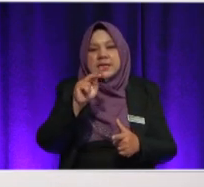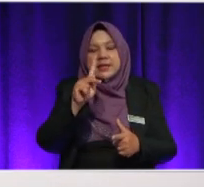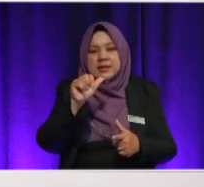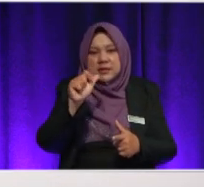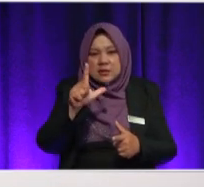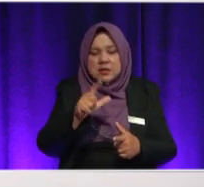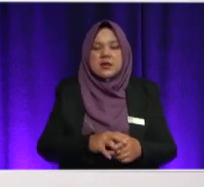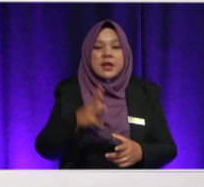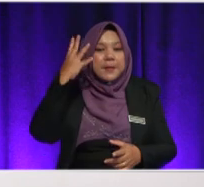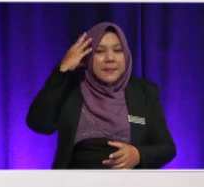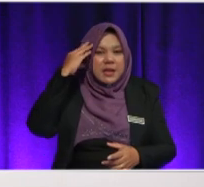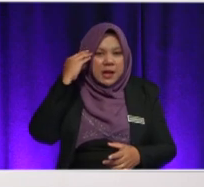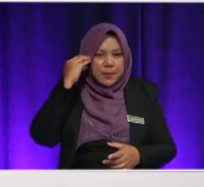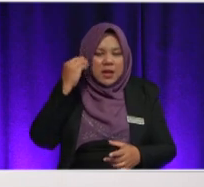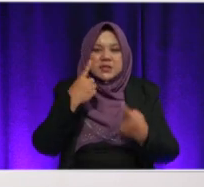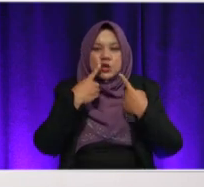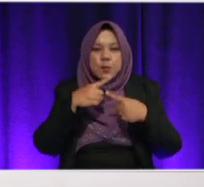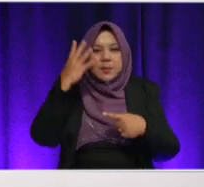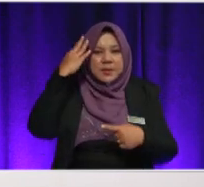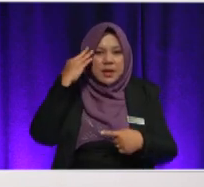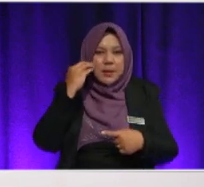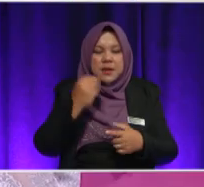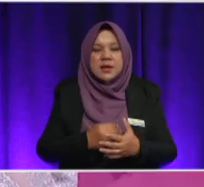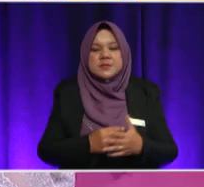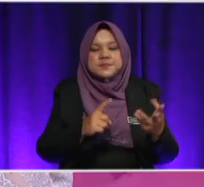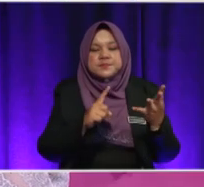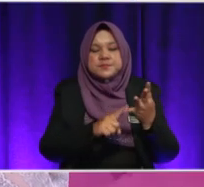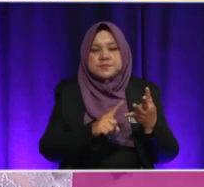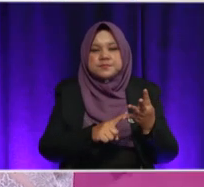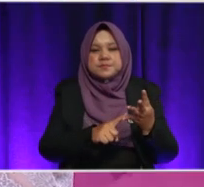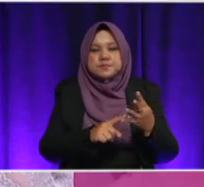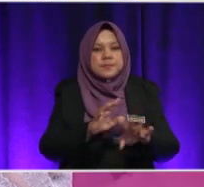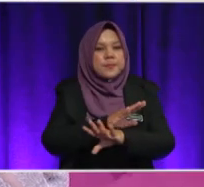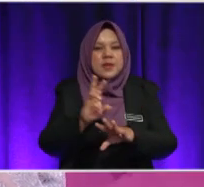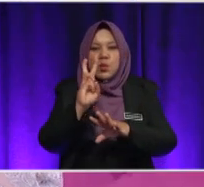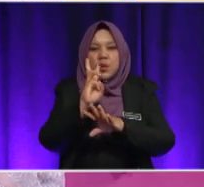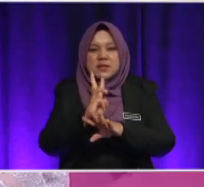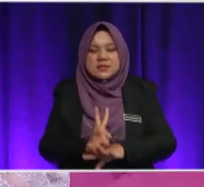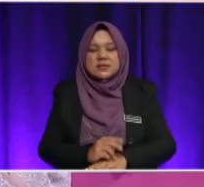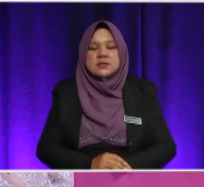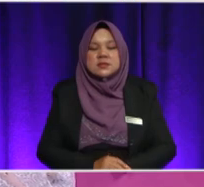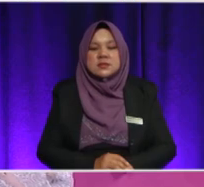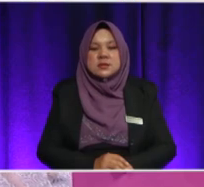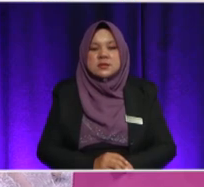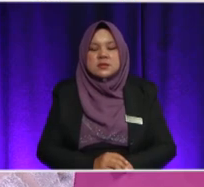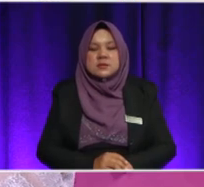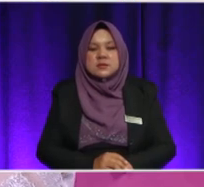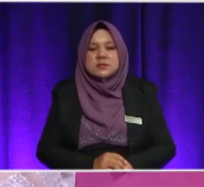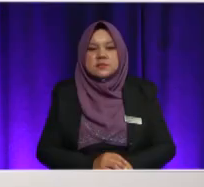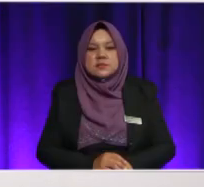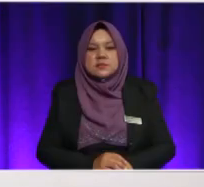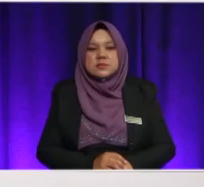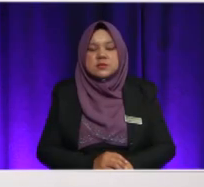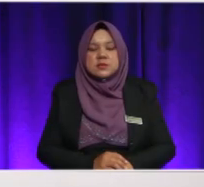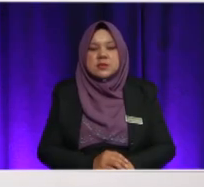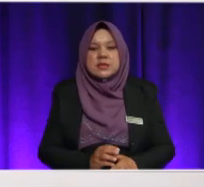daripada nenek moyang kita kan daripada pengalaman yang keempat tidak diwarisi atau diwarisi ini dan diamalkan turun temurun